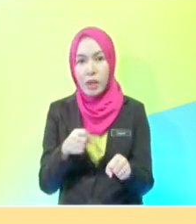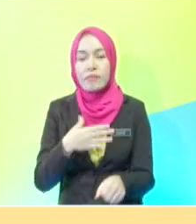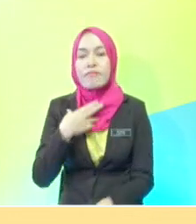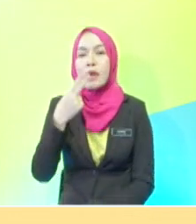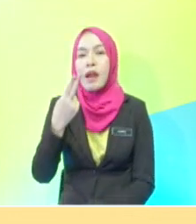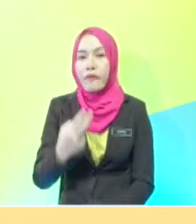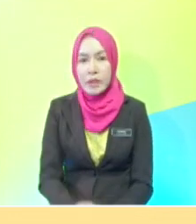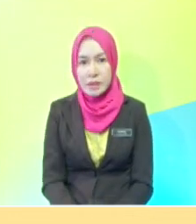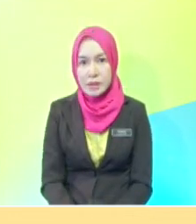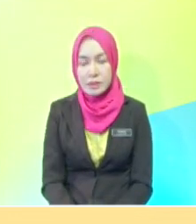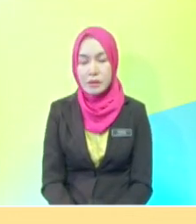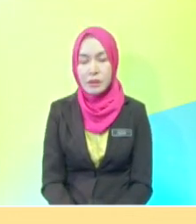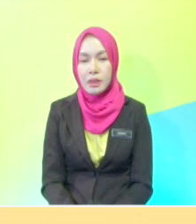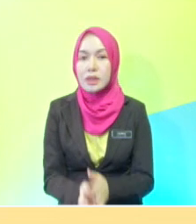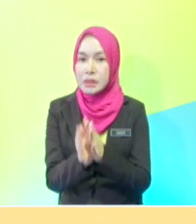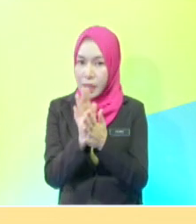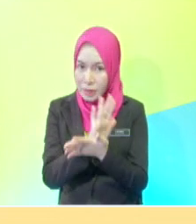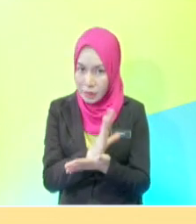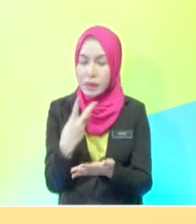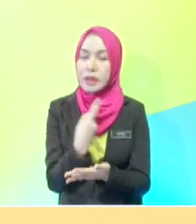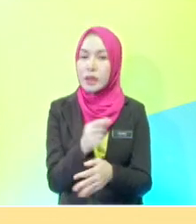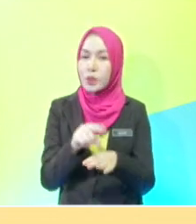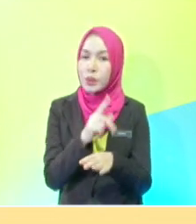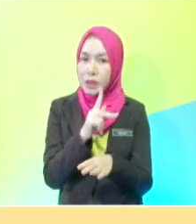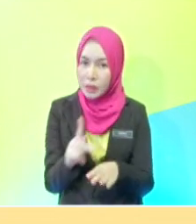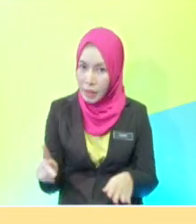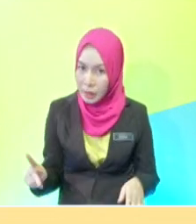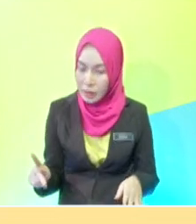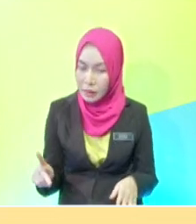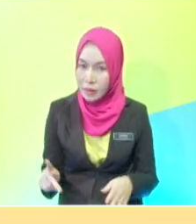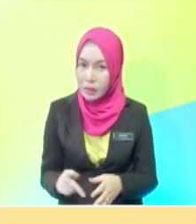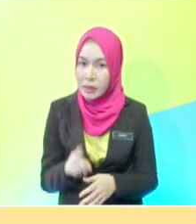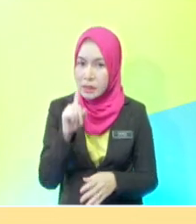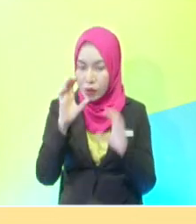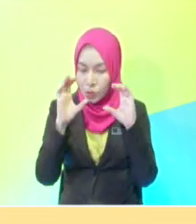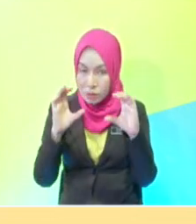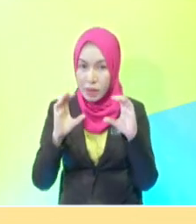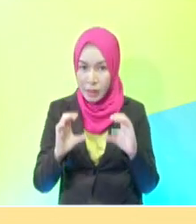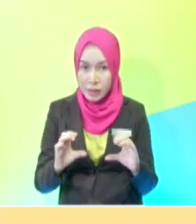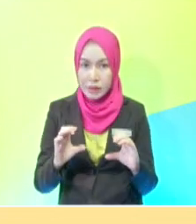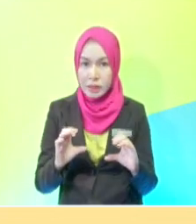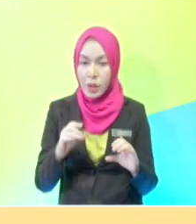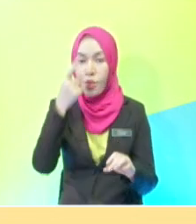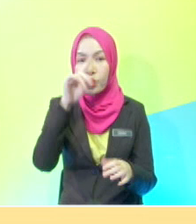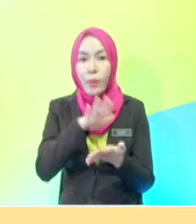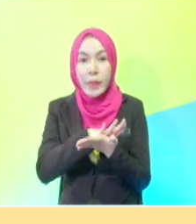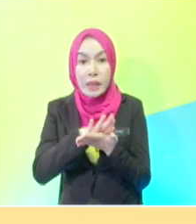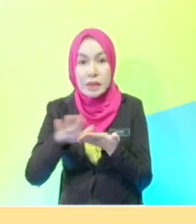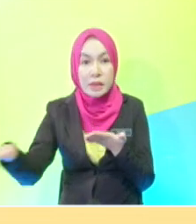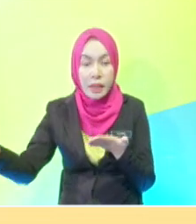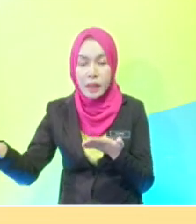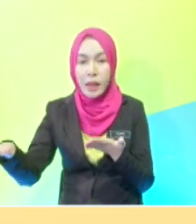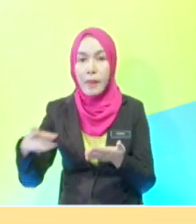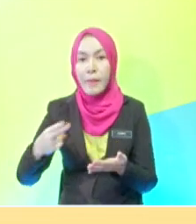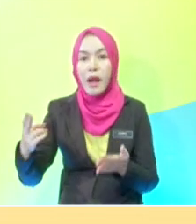remediasi Oke yaitu kita gunakan satu kaidah yang mana kita membersih bahan pencemar